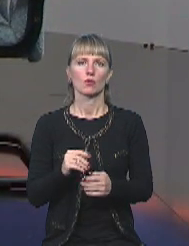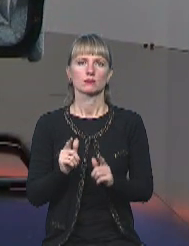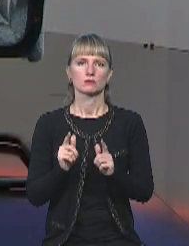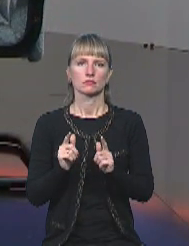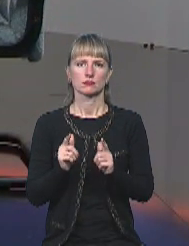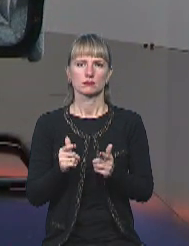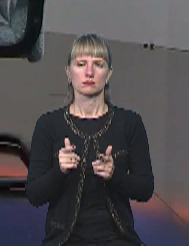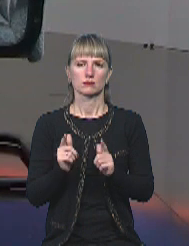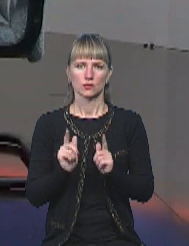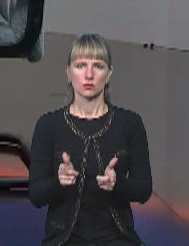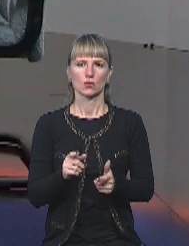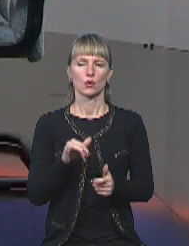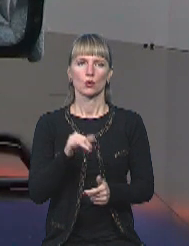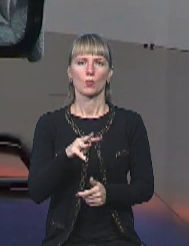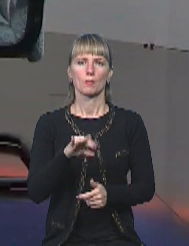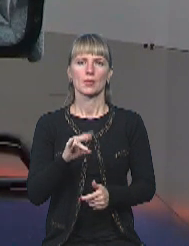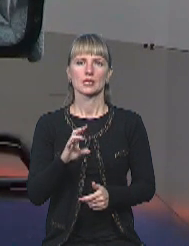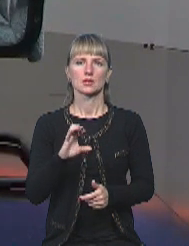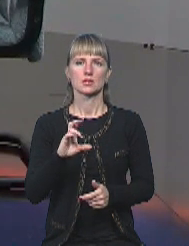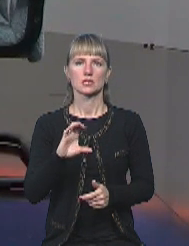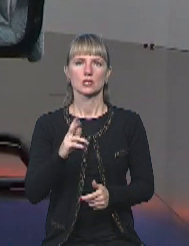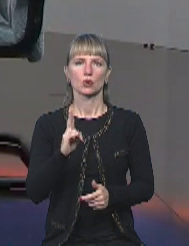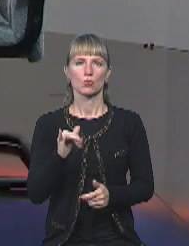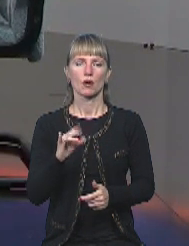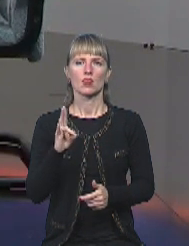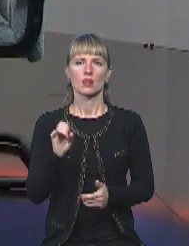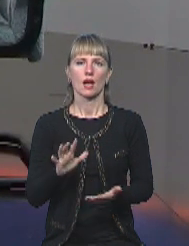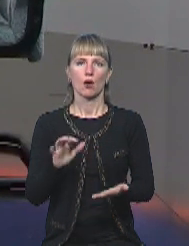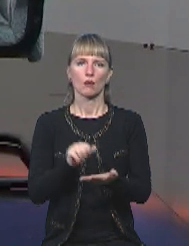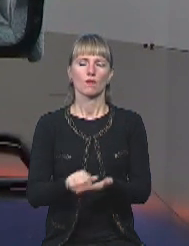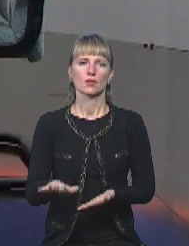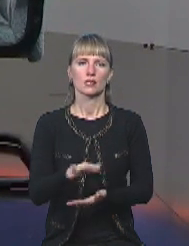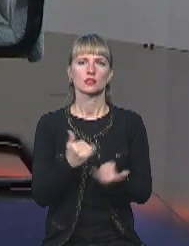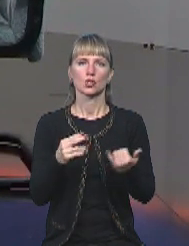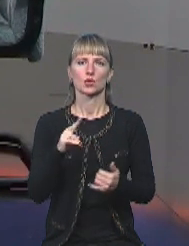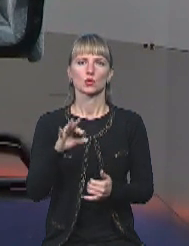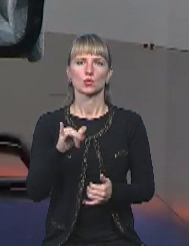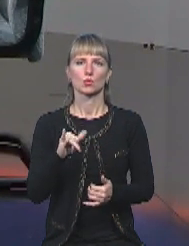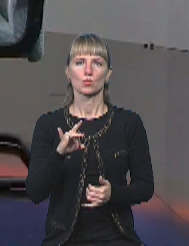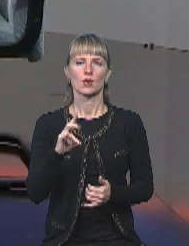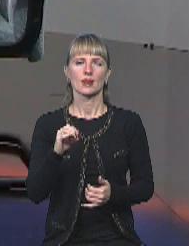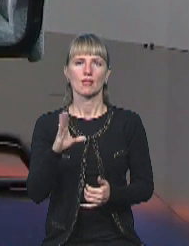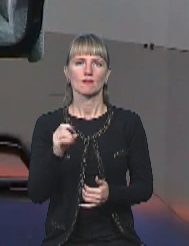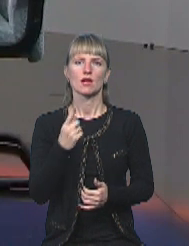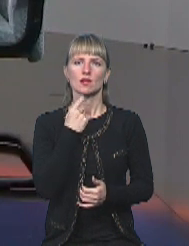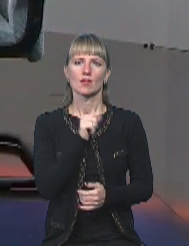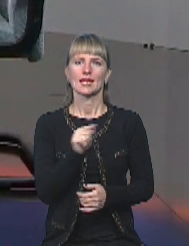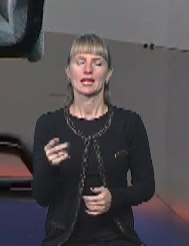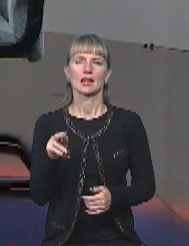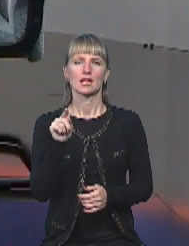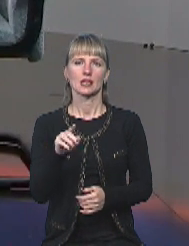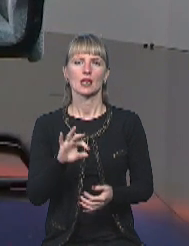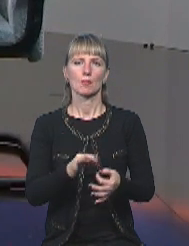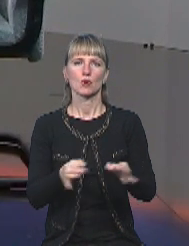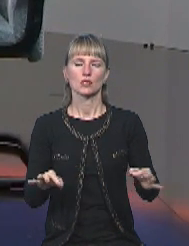Мінську, вибори на окупованій території. Зараз ще Тетяна Дурнєва про червоні лінії для неї і для